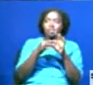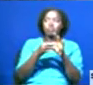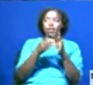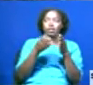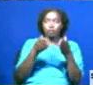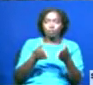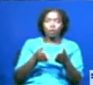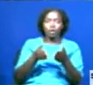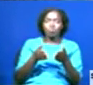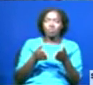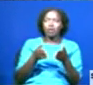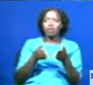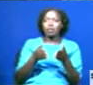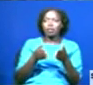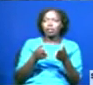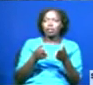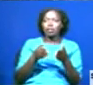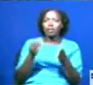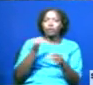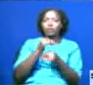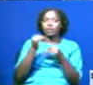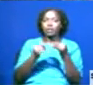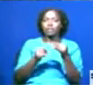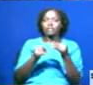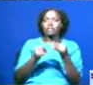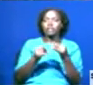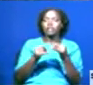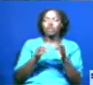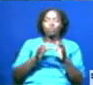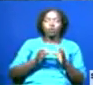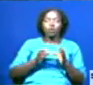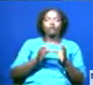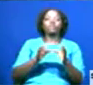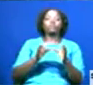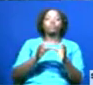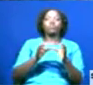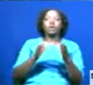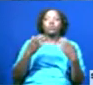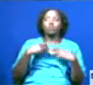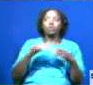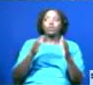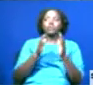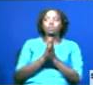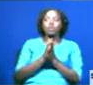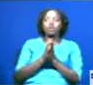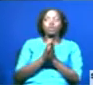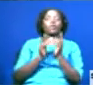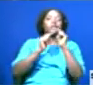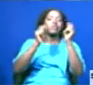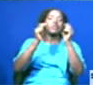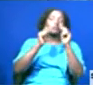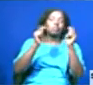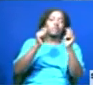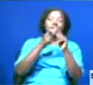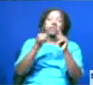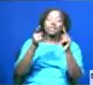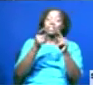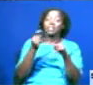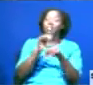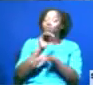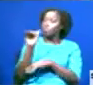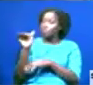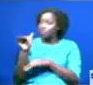eneo hili weekendi kuweza kusukuma watu angalau kama wangefanya maandamano. Lakini wengi ukiwauliza